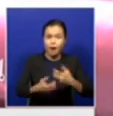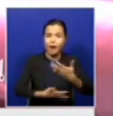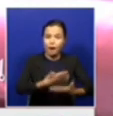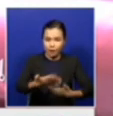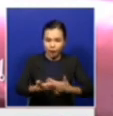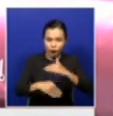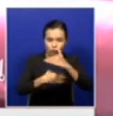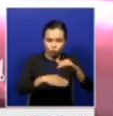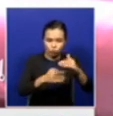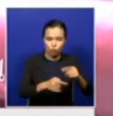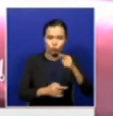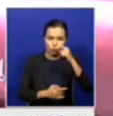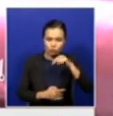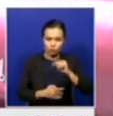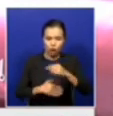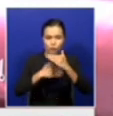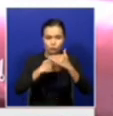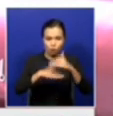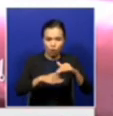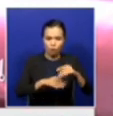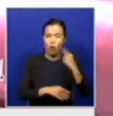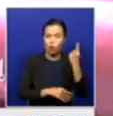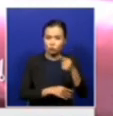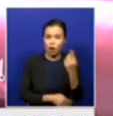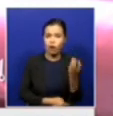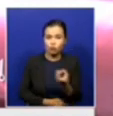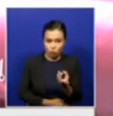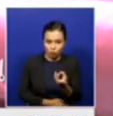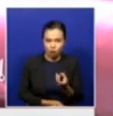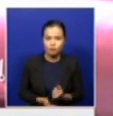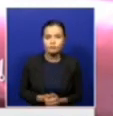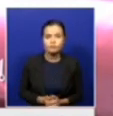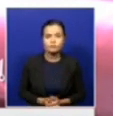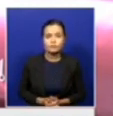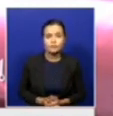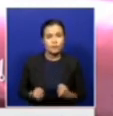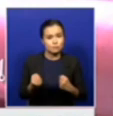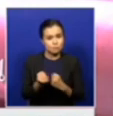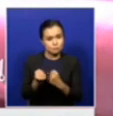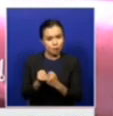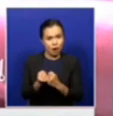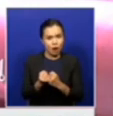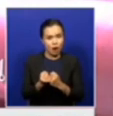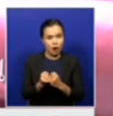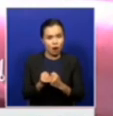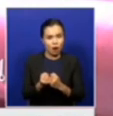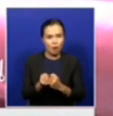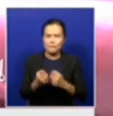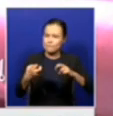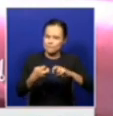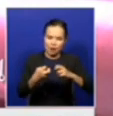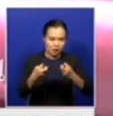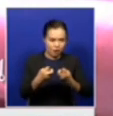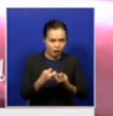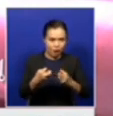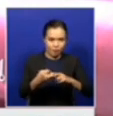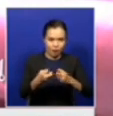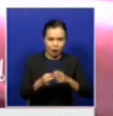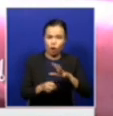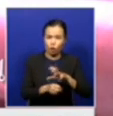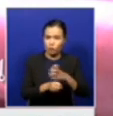ในเรื่องการส่งออกการท่องเที่ยวที่หดตัวแล้วก็กำลังเผชิญกับพายุทางเศรษฐกิจลูกใหม่ที่ชื่อว่าโควิด